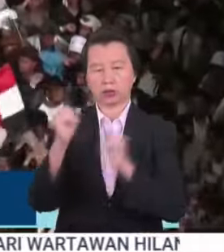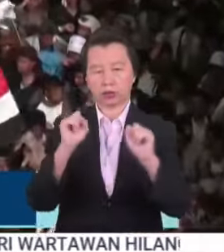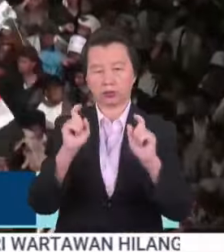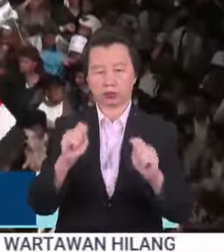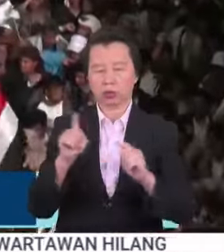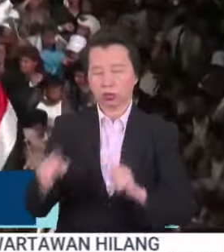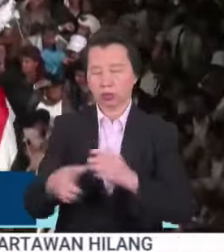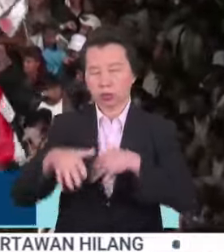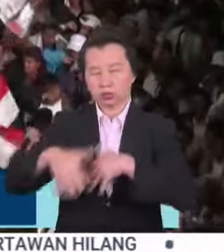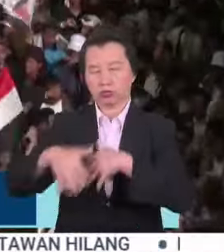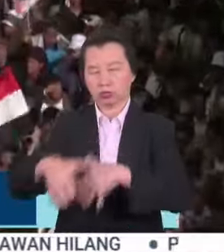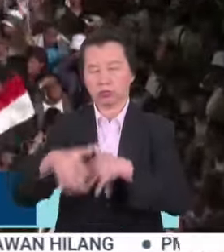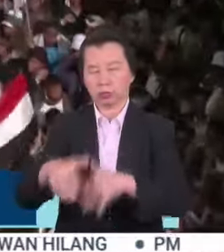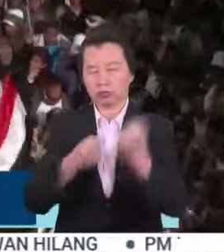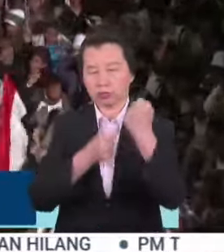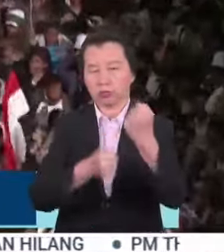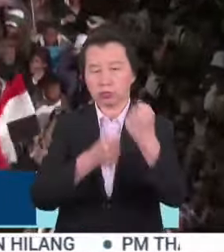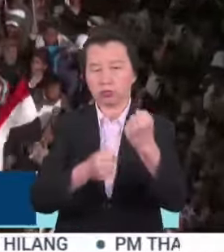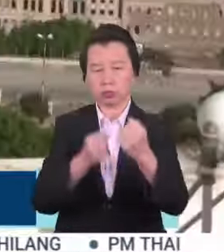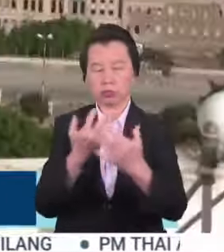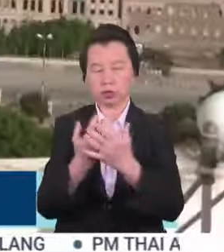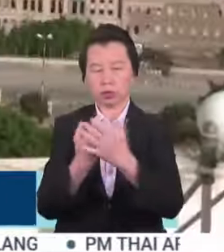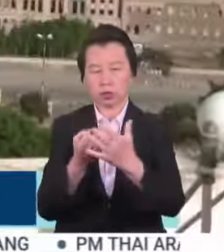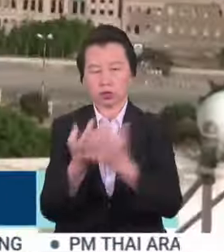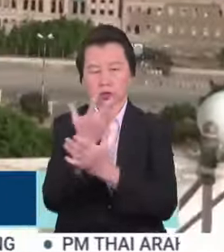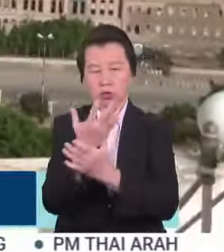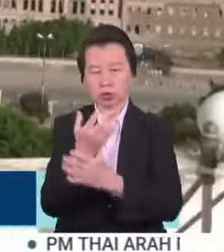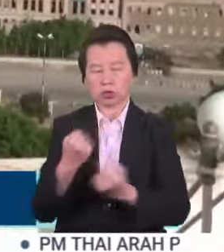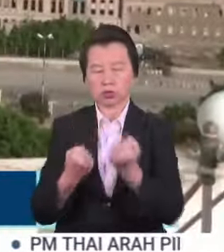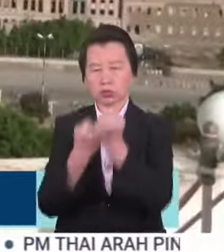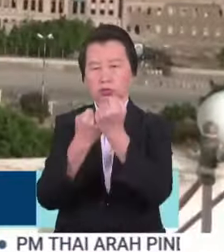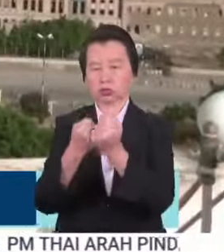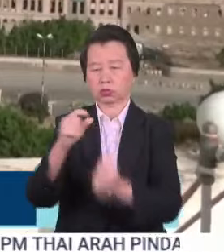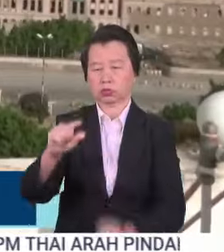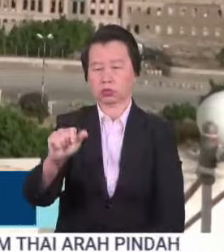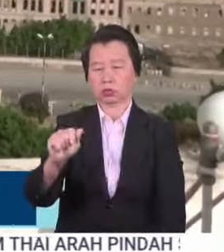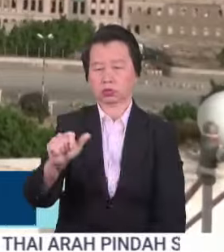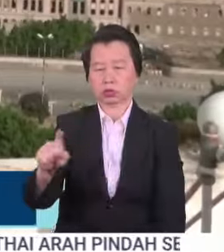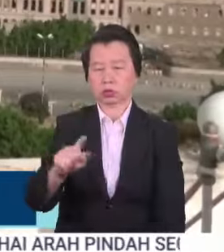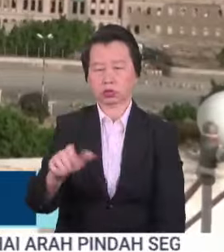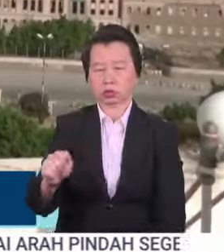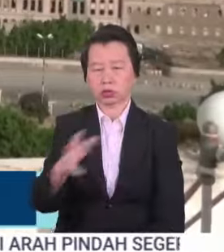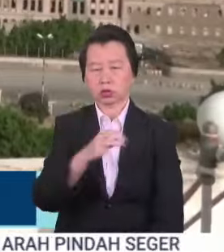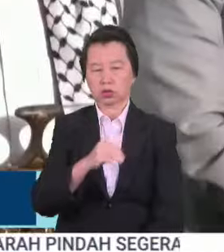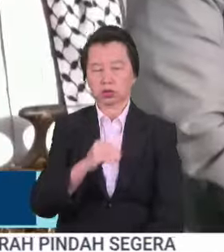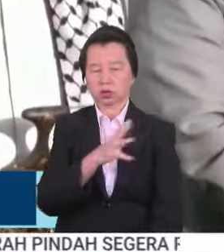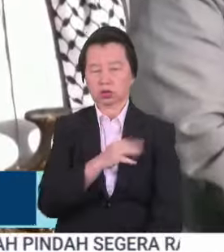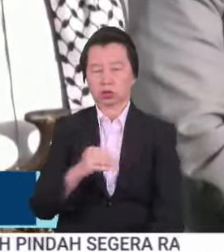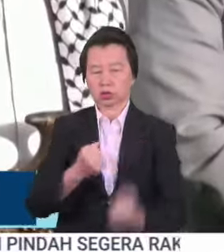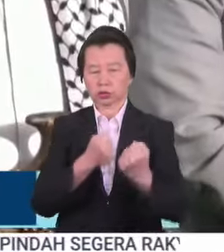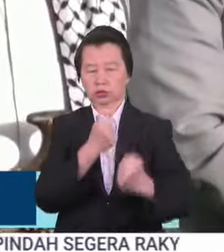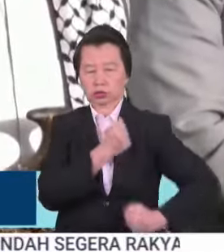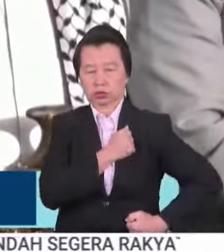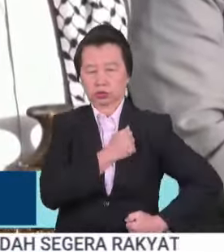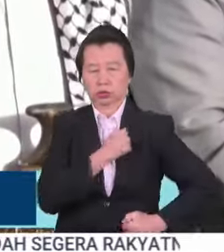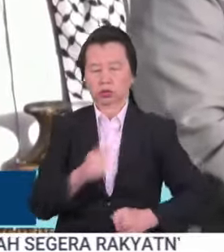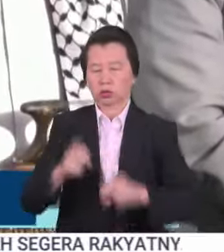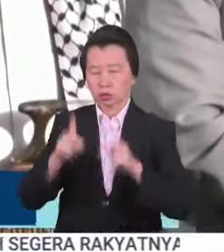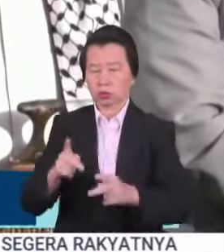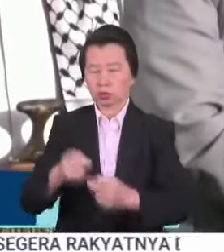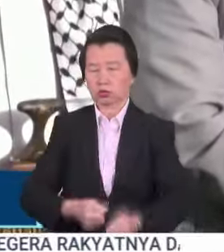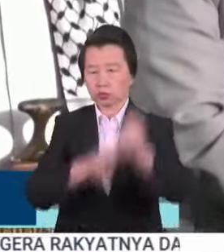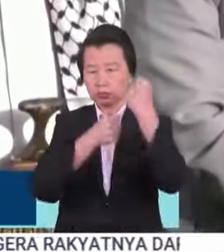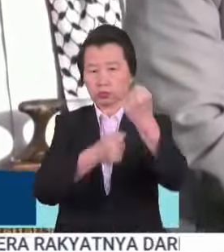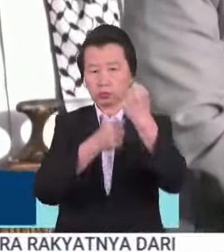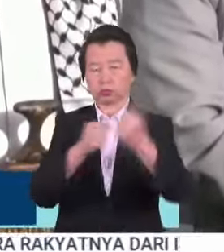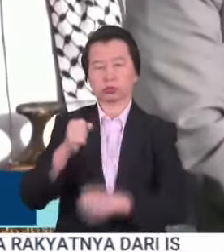Mereka berarak dan berkumpul di Bandar Kuwait sambil melaungkan sokongan terhadap Gaza, Masjid Al-Aqsa dan tentera pejuang. Penduduk mengibarkan